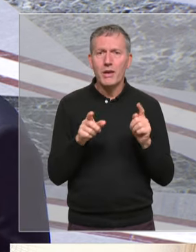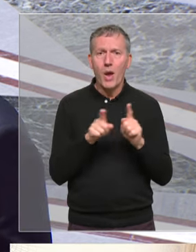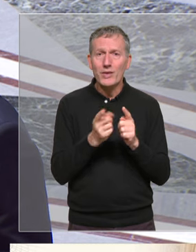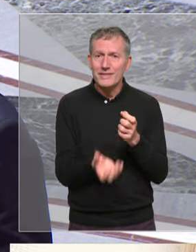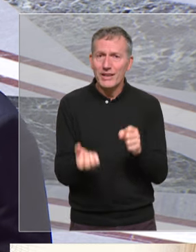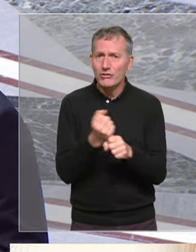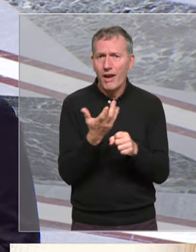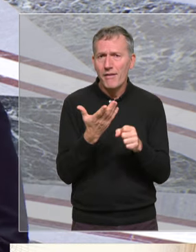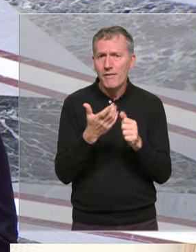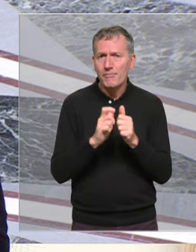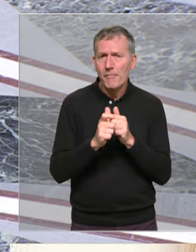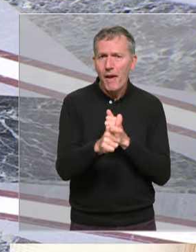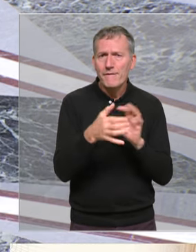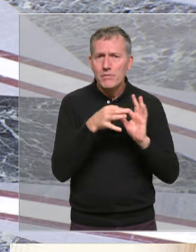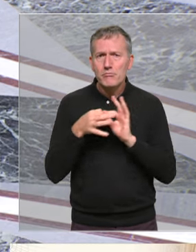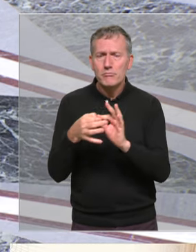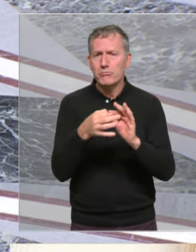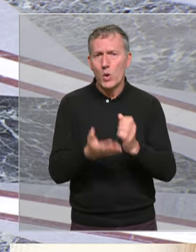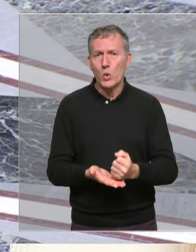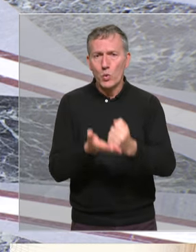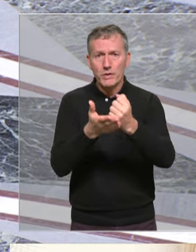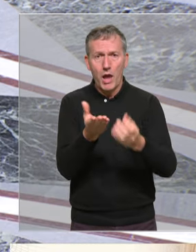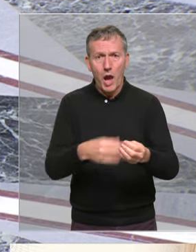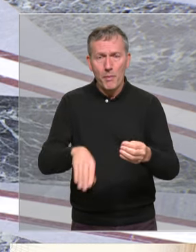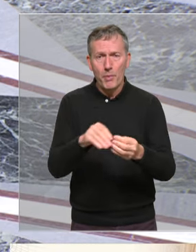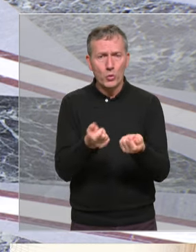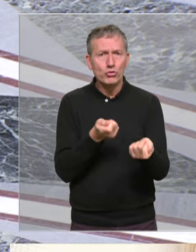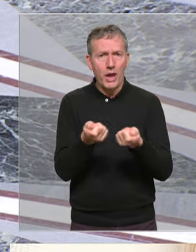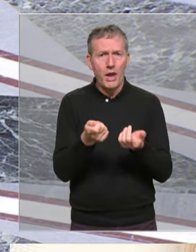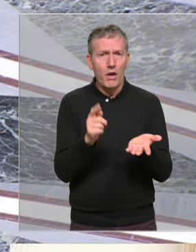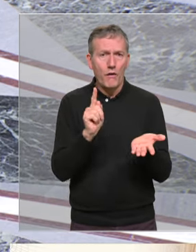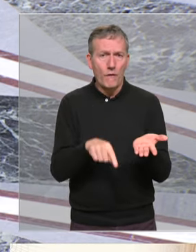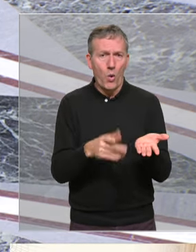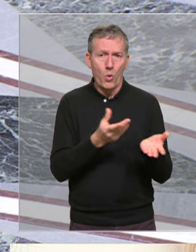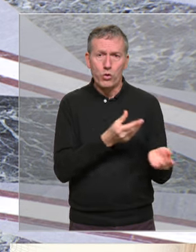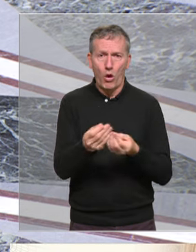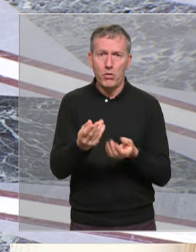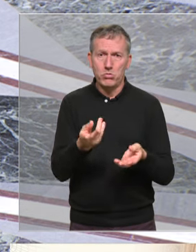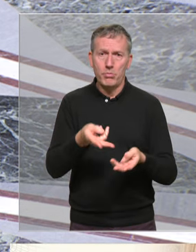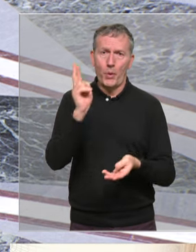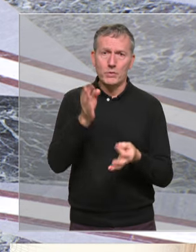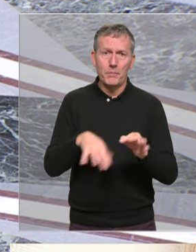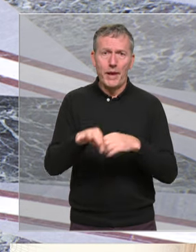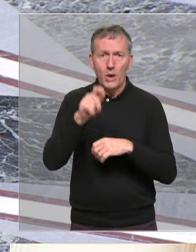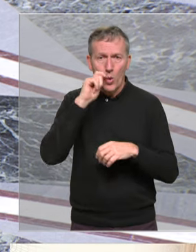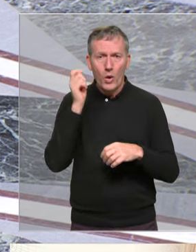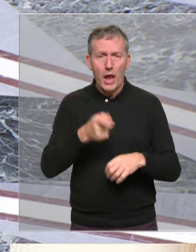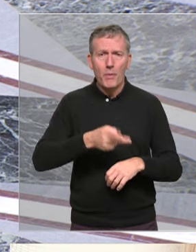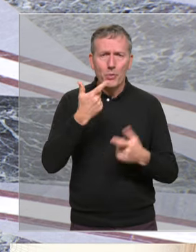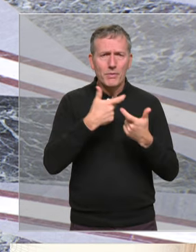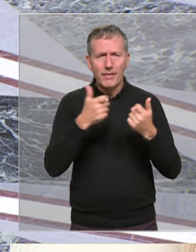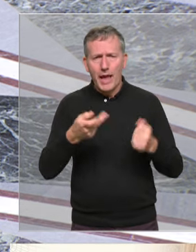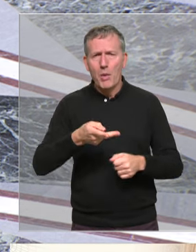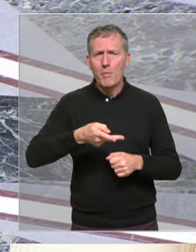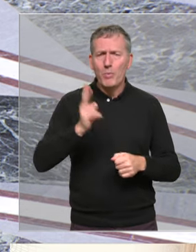à coordonner cet élément de soutien supplémentaire. Il faut faire plus pour l'Ukraine, plus de munitions, plus d'équipements, plus de